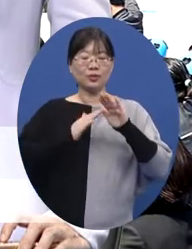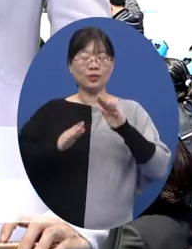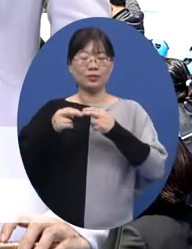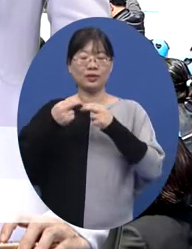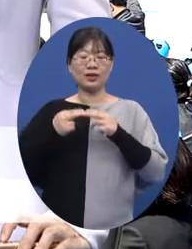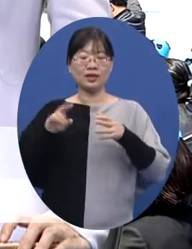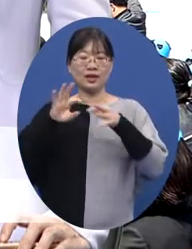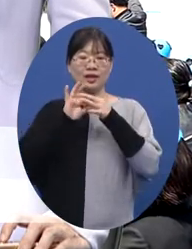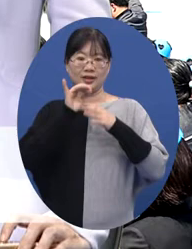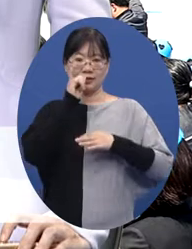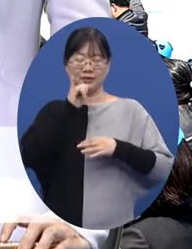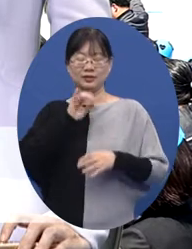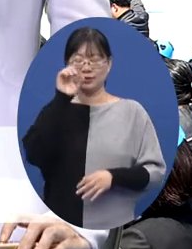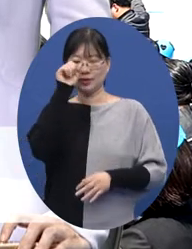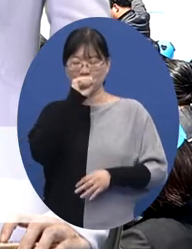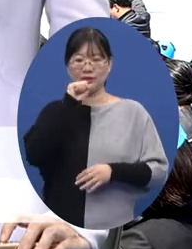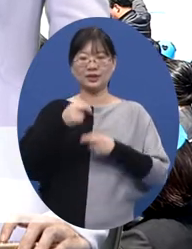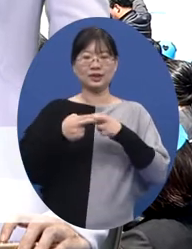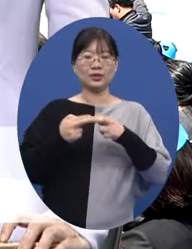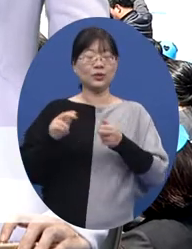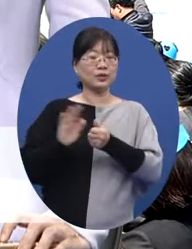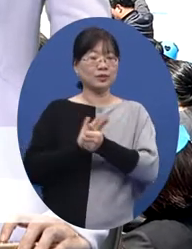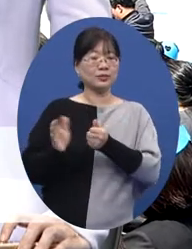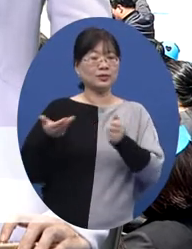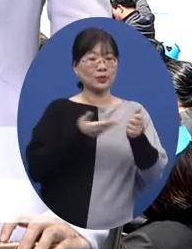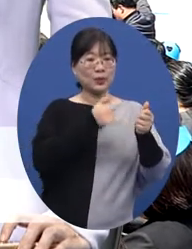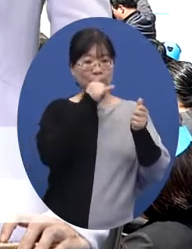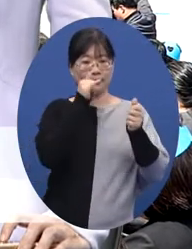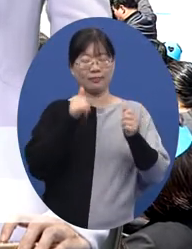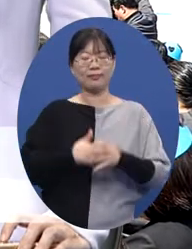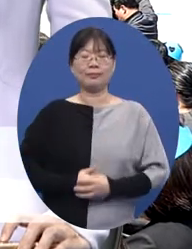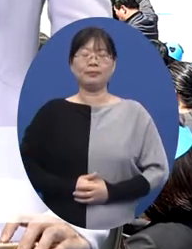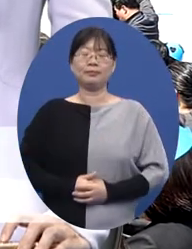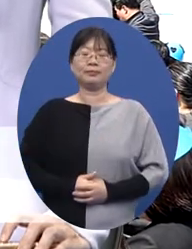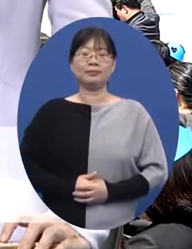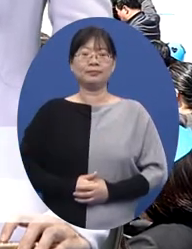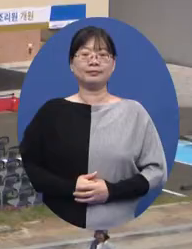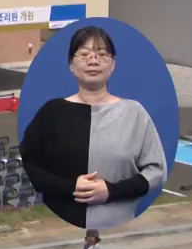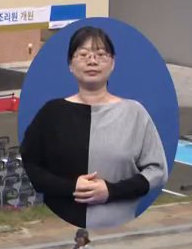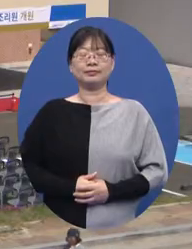연계한 질높은 의료 서비스를 제공합니다. 최창순 기자의 보도입니다.